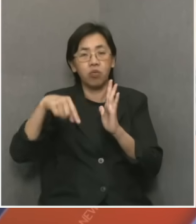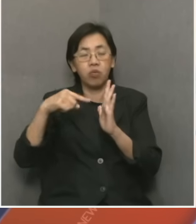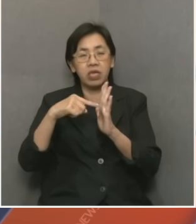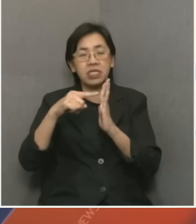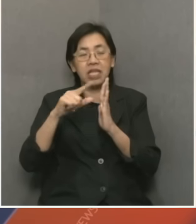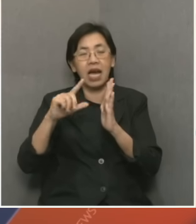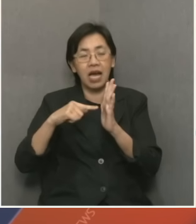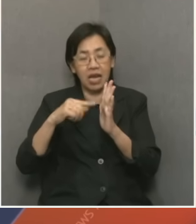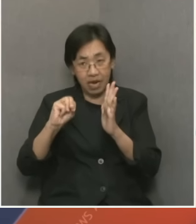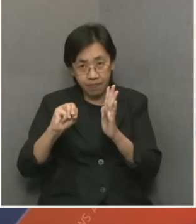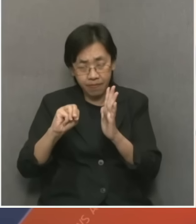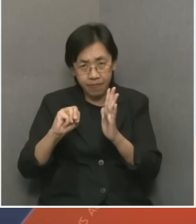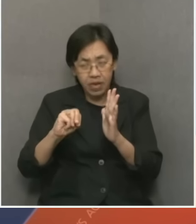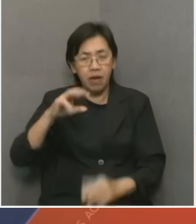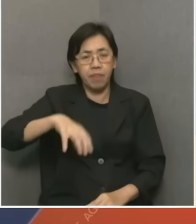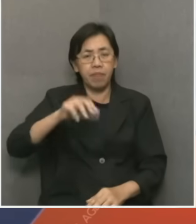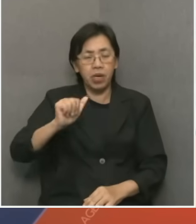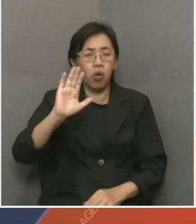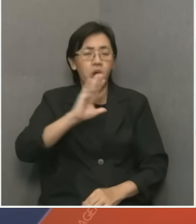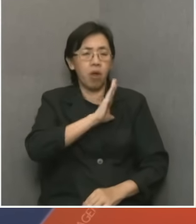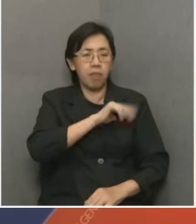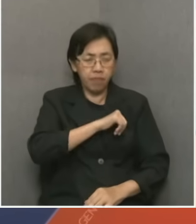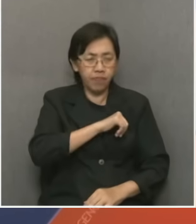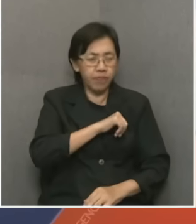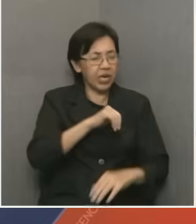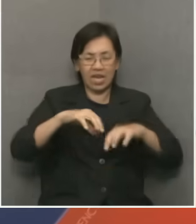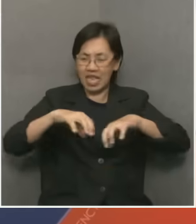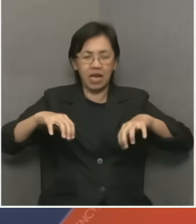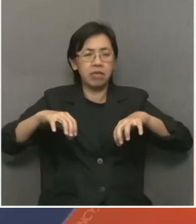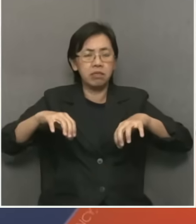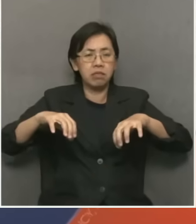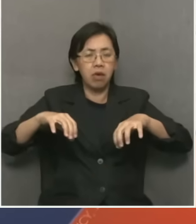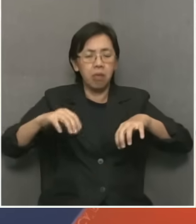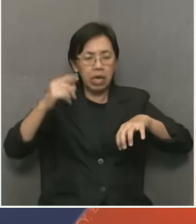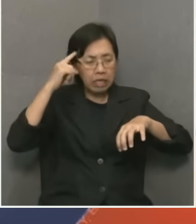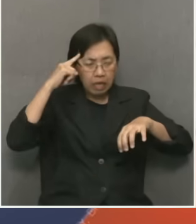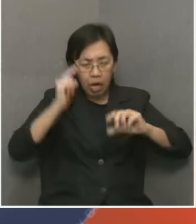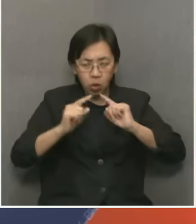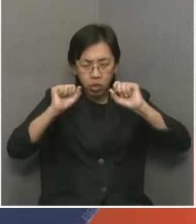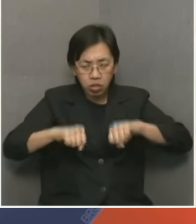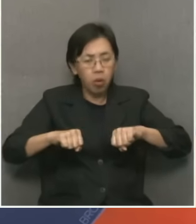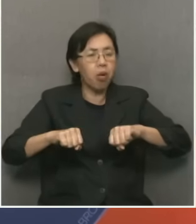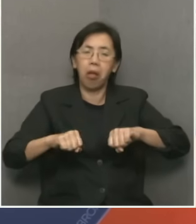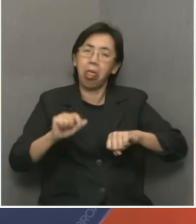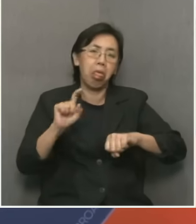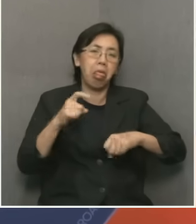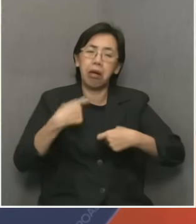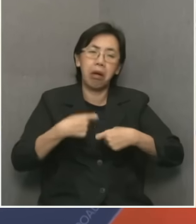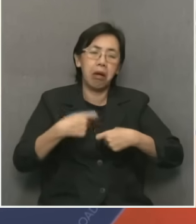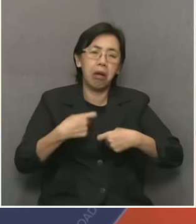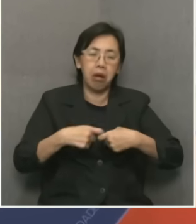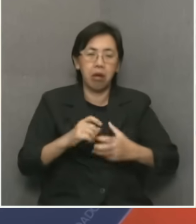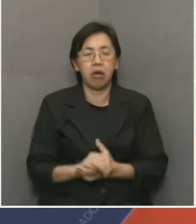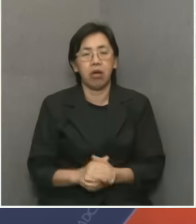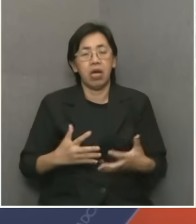ไตน์นะครับตามแนวทางสองรัฐเพราะฉะนั้นไอ้ตรงเนี้ยมันก็หาจุดร่วมกันยากนะครับซึ่งวันนี้สหรัฐอเมริ